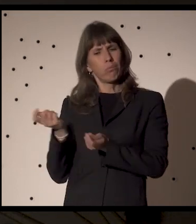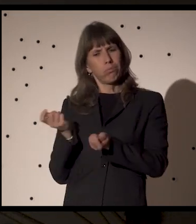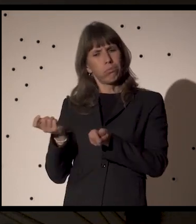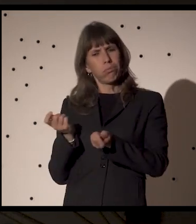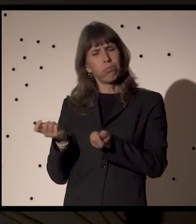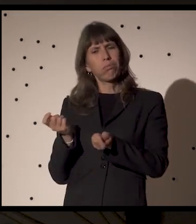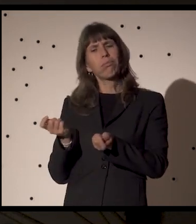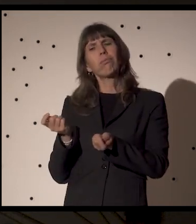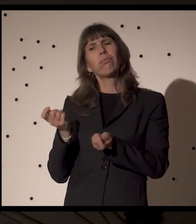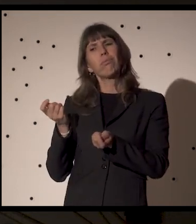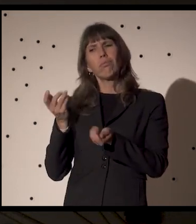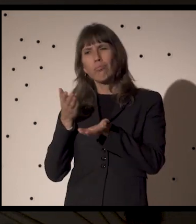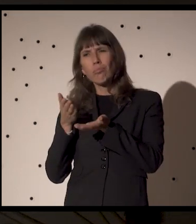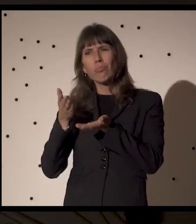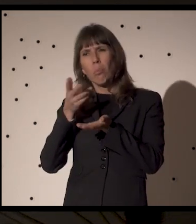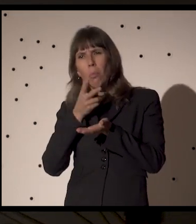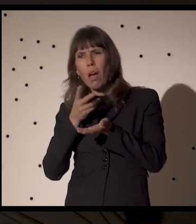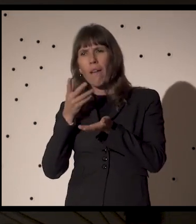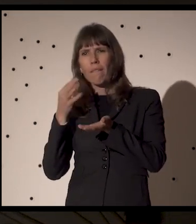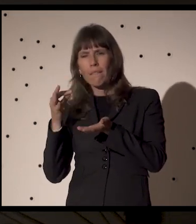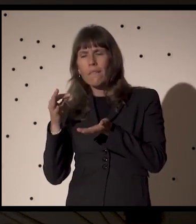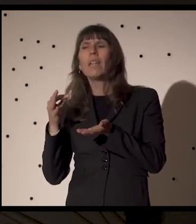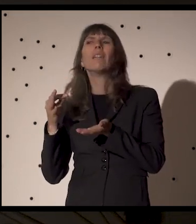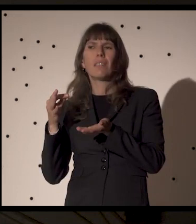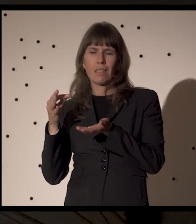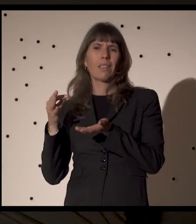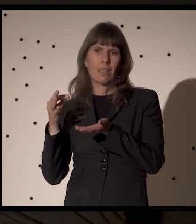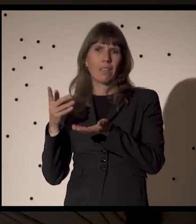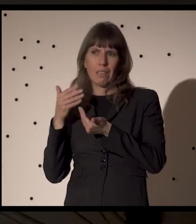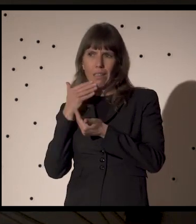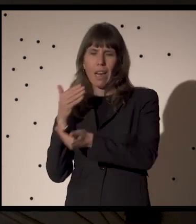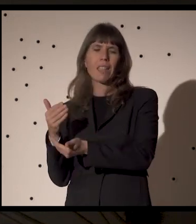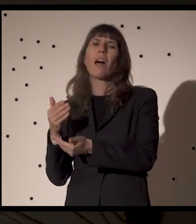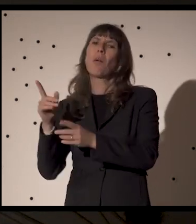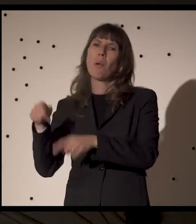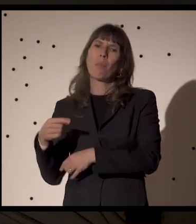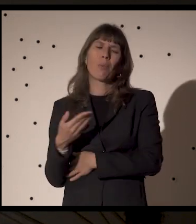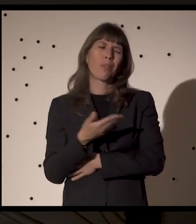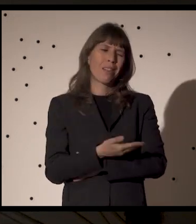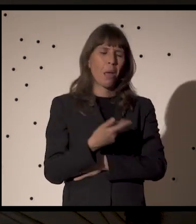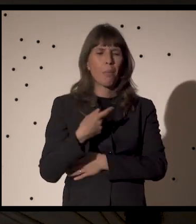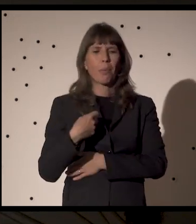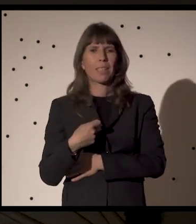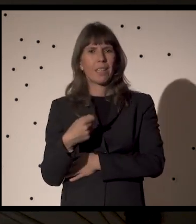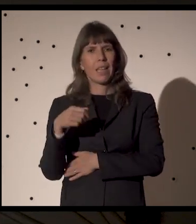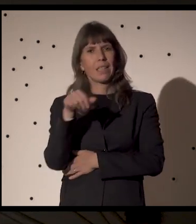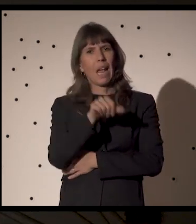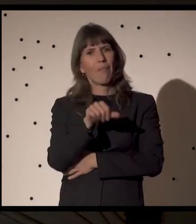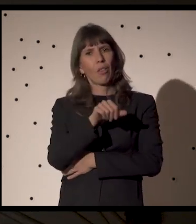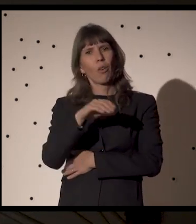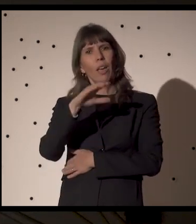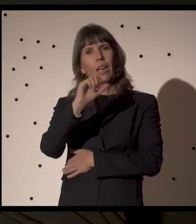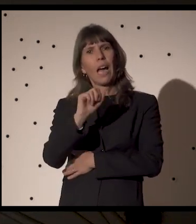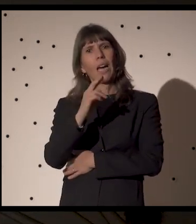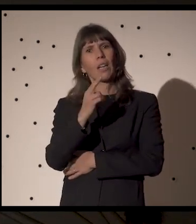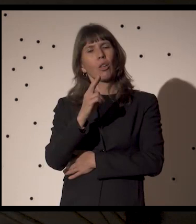saluto e ringraziamento veramente caldo nei confronti del presidente Salvatore Carruba abbiamo vissuto tanti